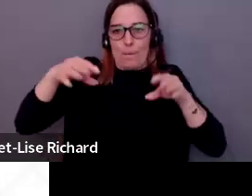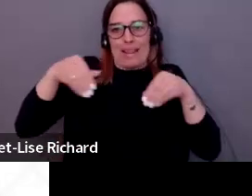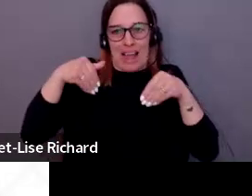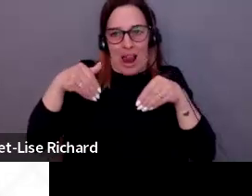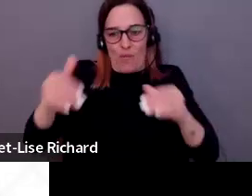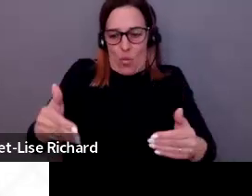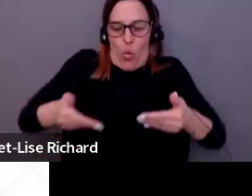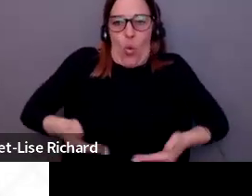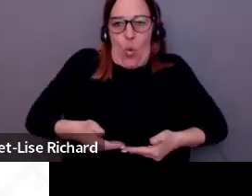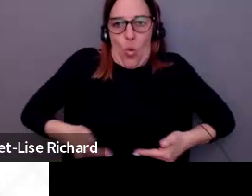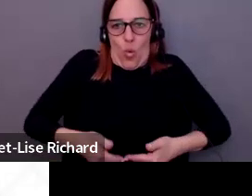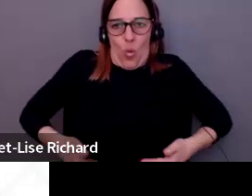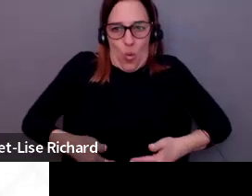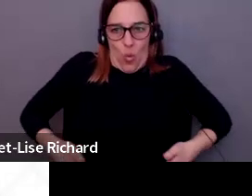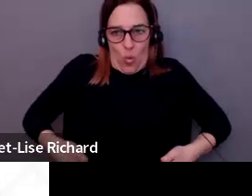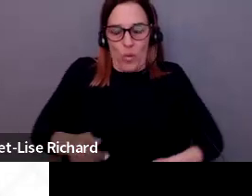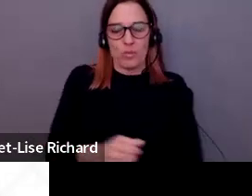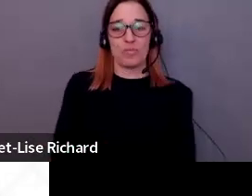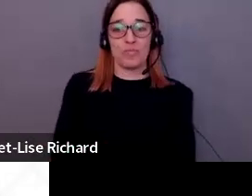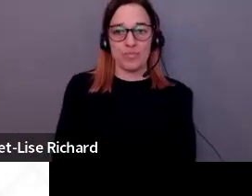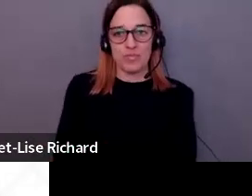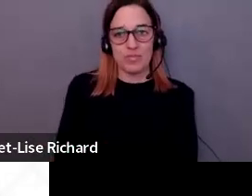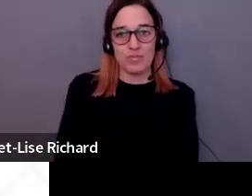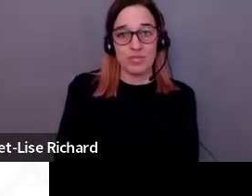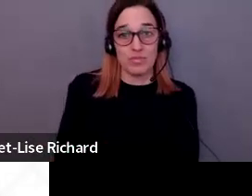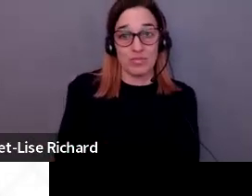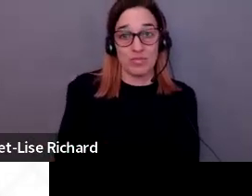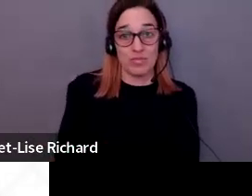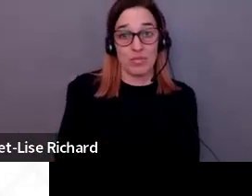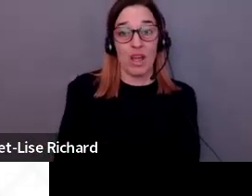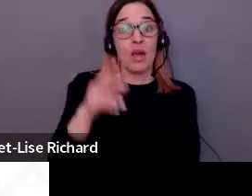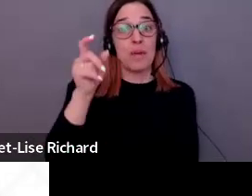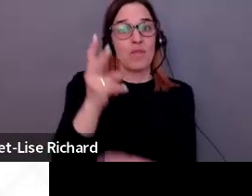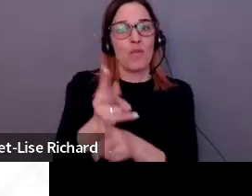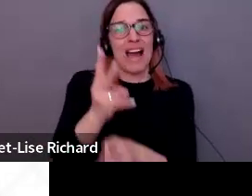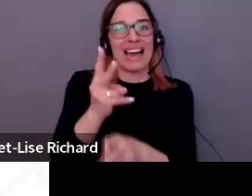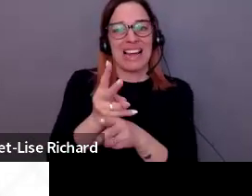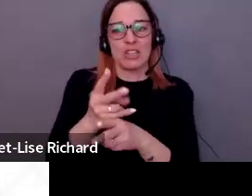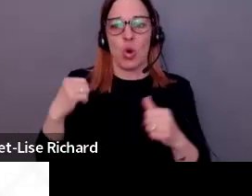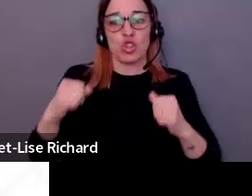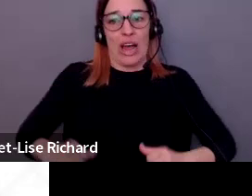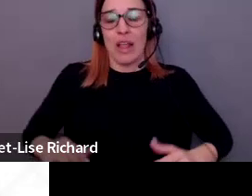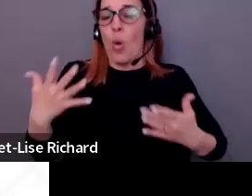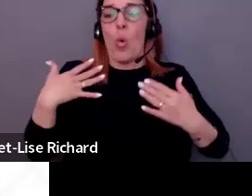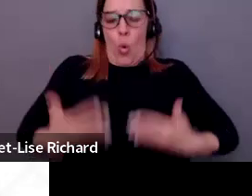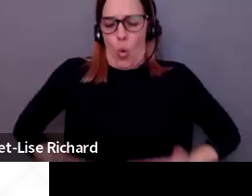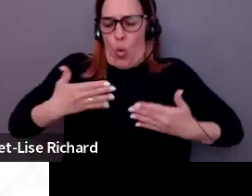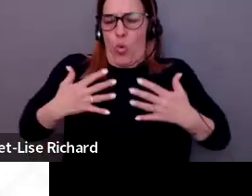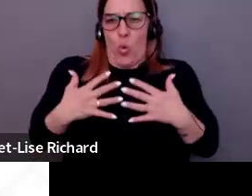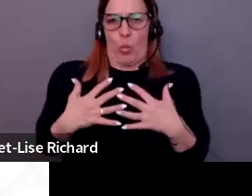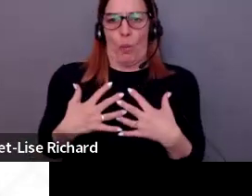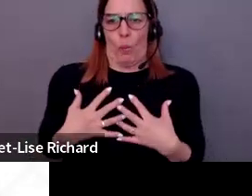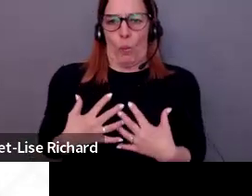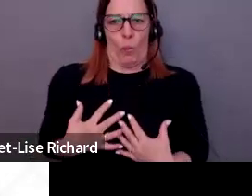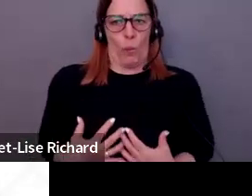Ce qu'il y a à éviter, ce sont des hauts qui sont trop moulants, des sacs en bandoulière là, qu'on vient